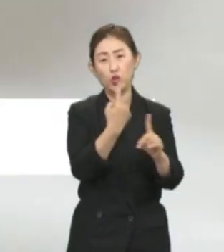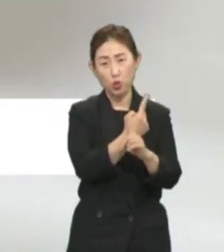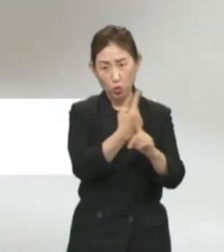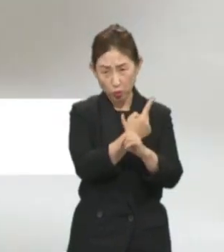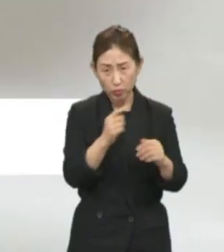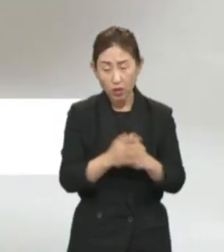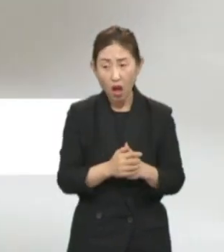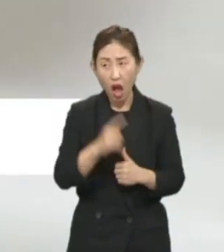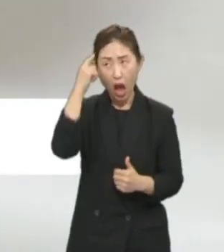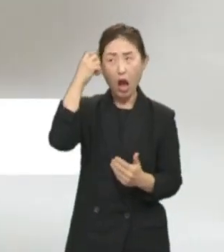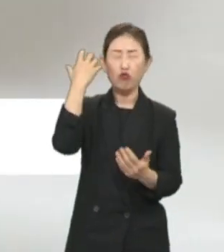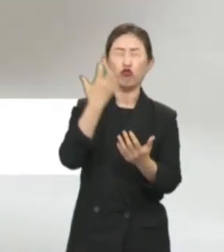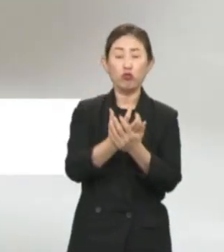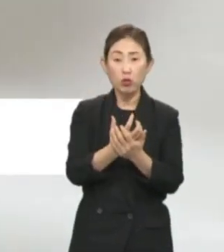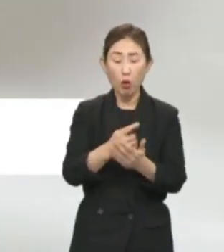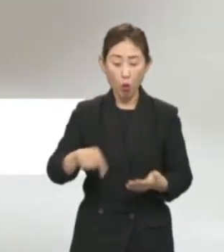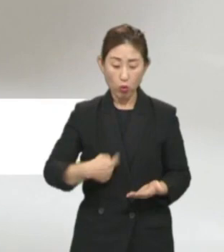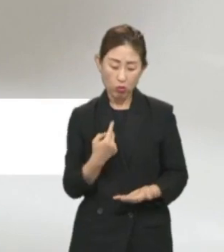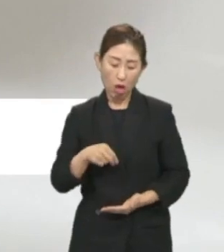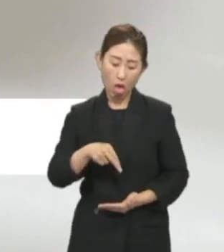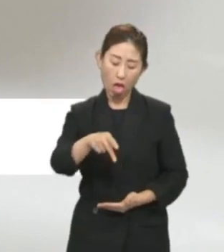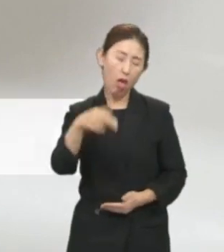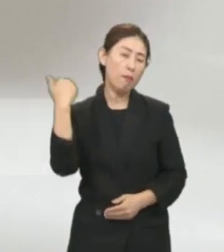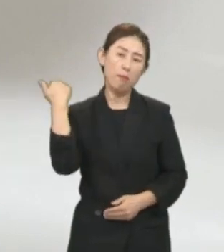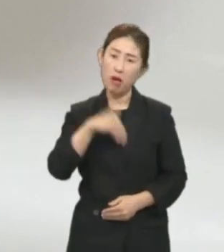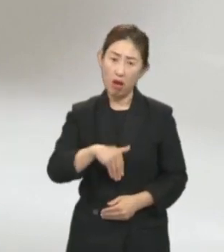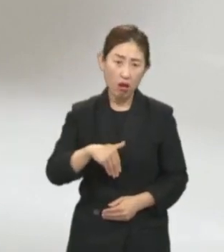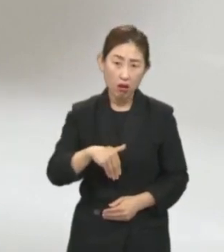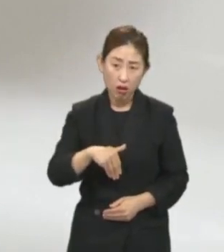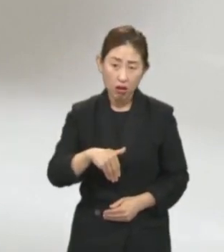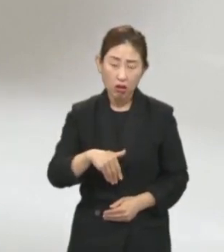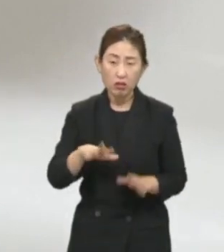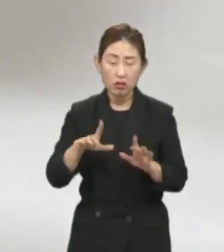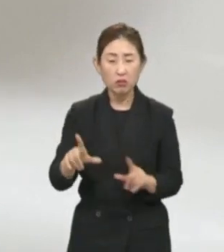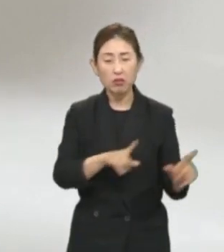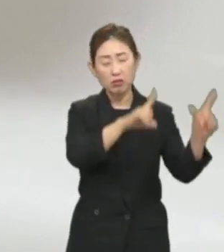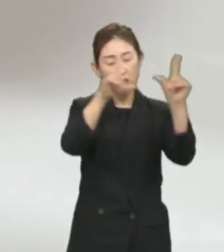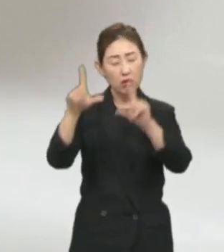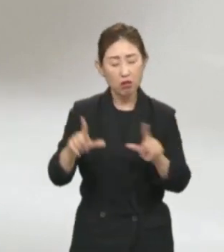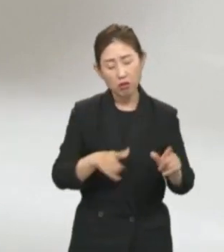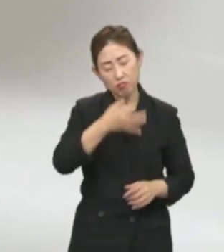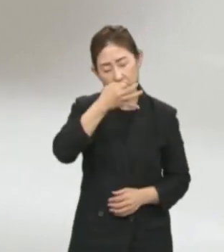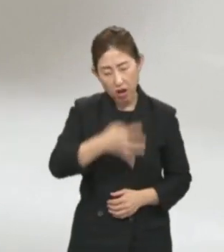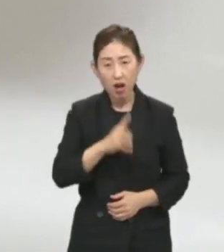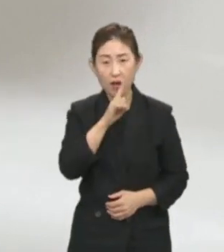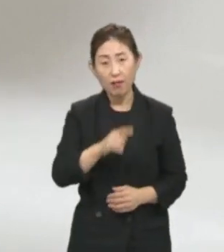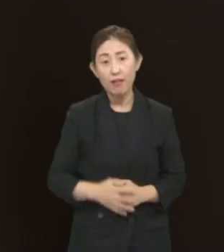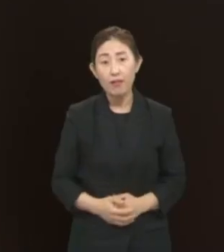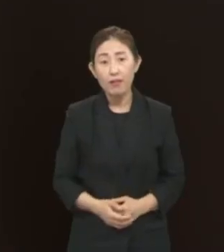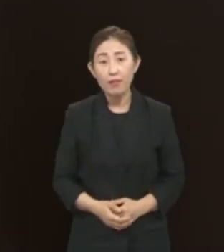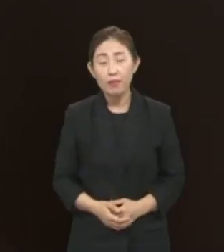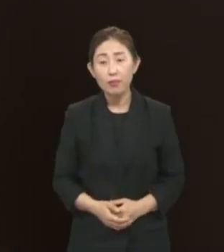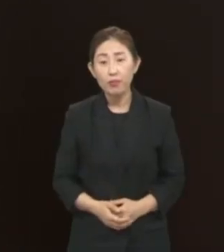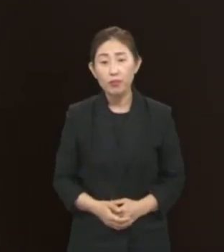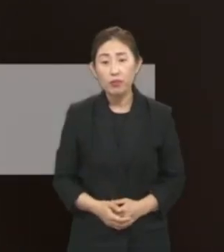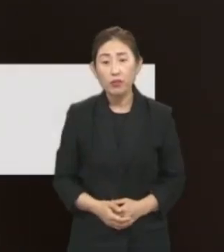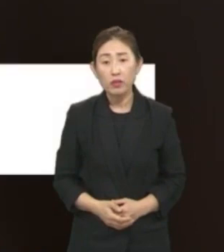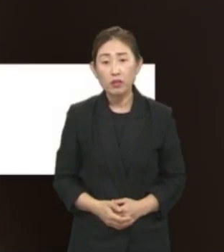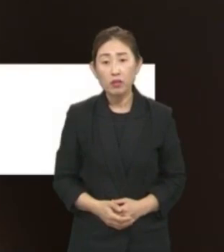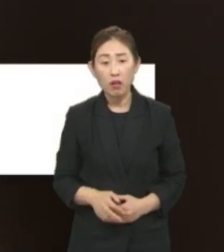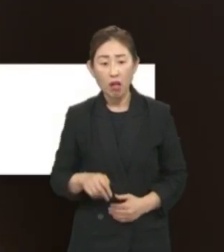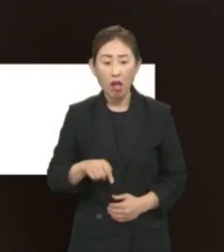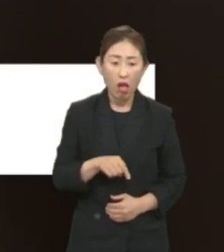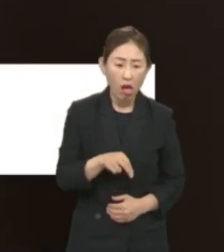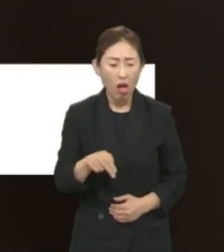당시 정신적 충격으로 혼자선 제대로 걷지도 못하는 등 일상생활이 어려운 상태로 전해졌습니다. 걸음도 제대로